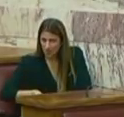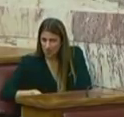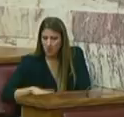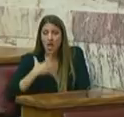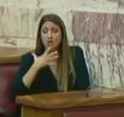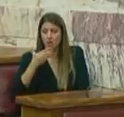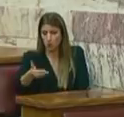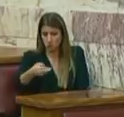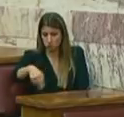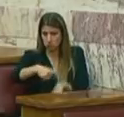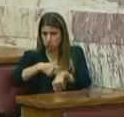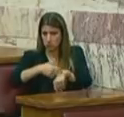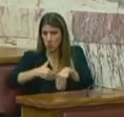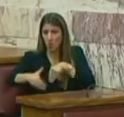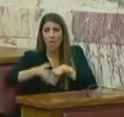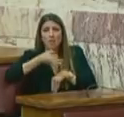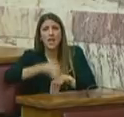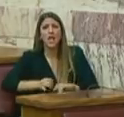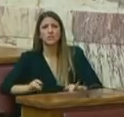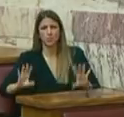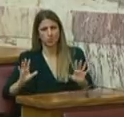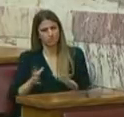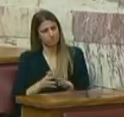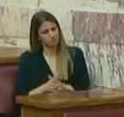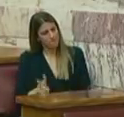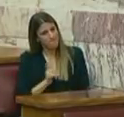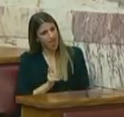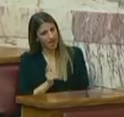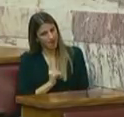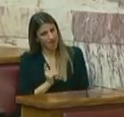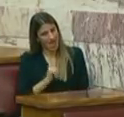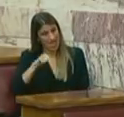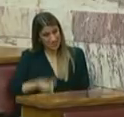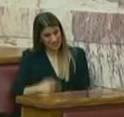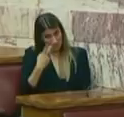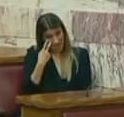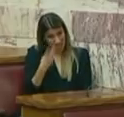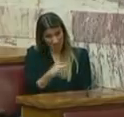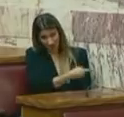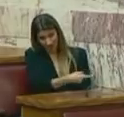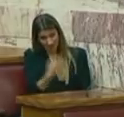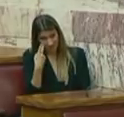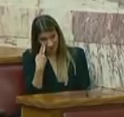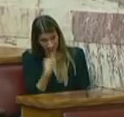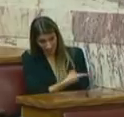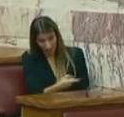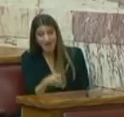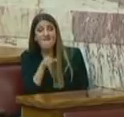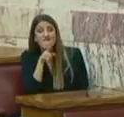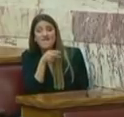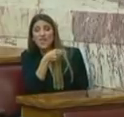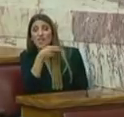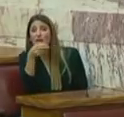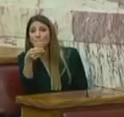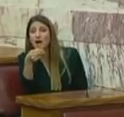καιρό δεν έλεγαν τίποτα. Και σήμερα που διαπιστώνουν ότι στην υπόθεση αυτή θα